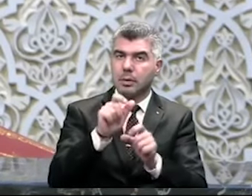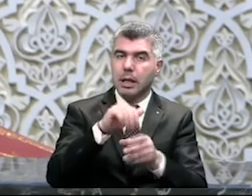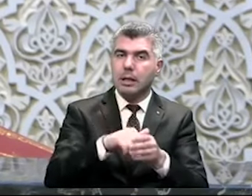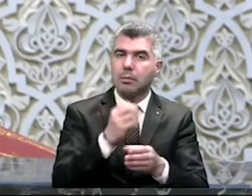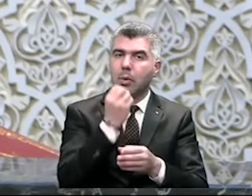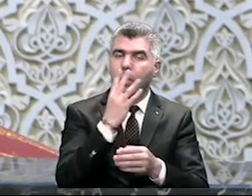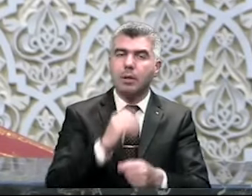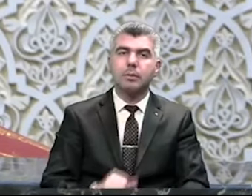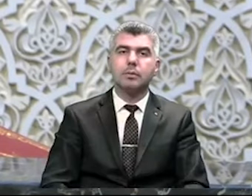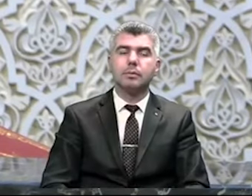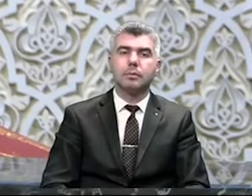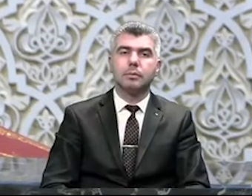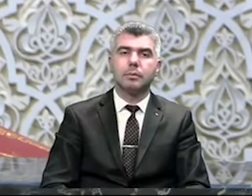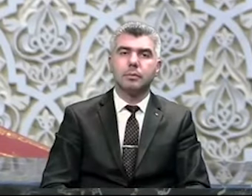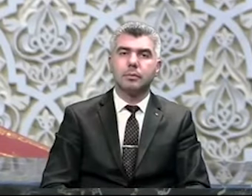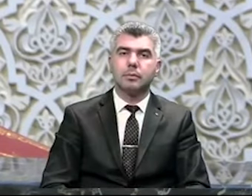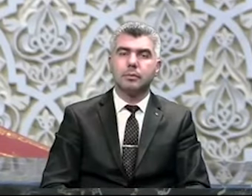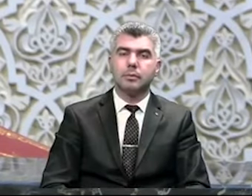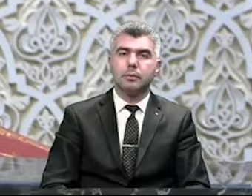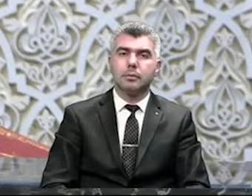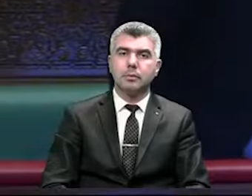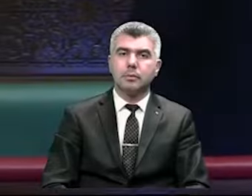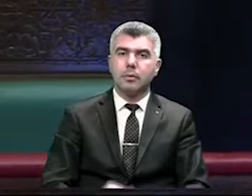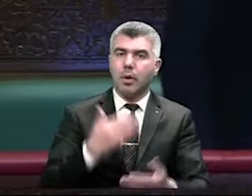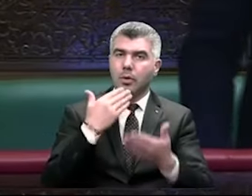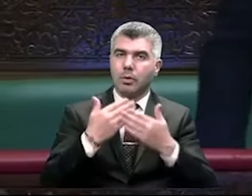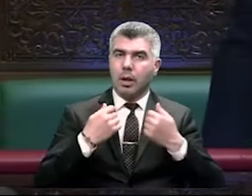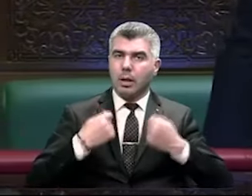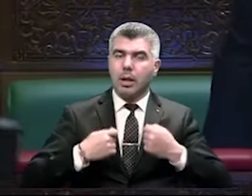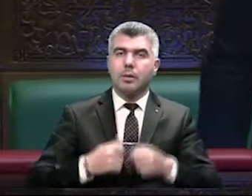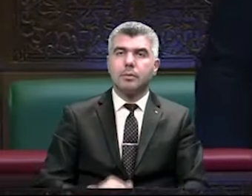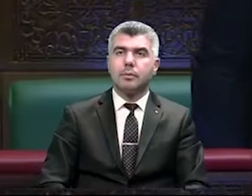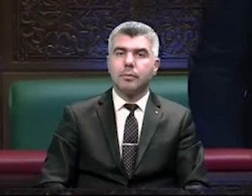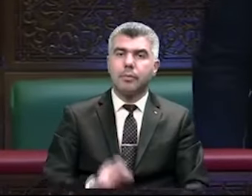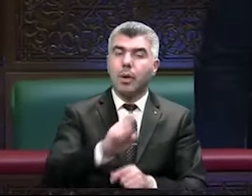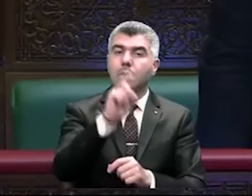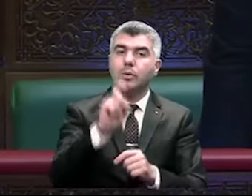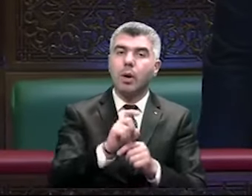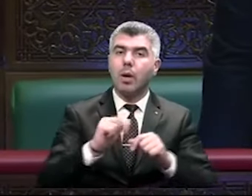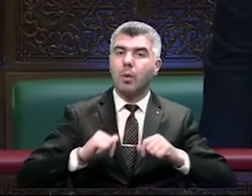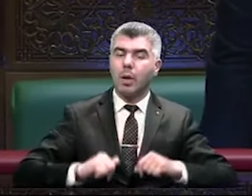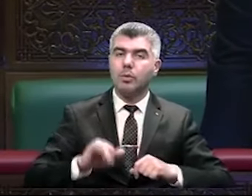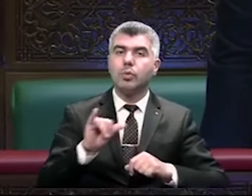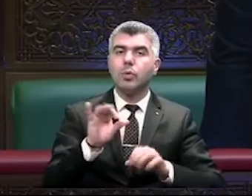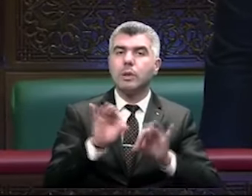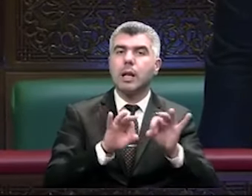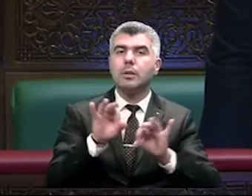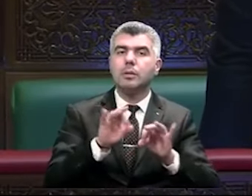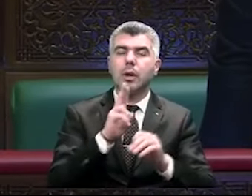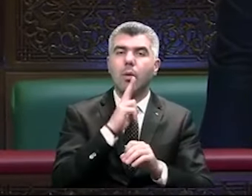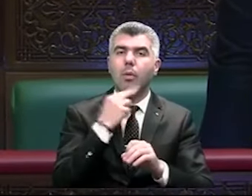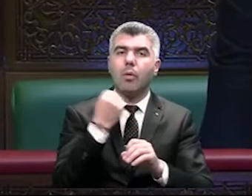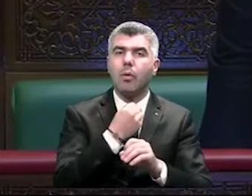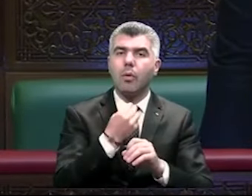اشتراكي المعارضه الاتحاديه سي عبد الاله تفضل شكرا سيد الرئيس نسائلكم السييد الوزير عن استراتيجيه الحكومه المتعلقه